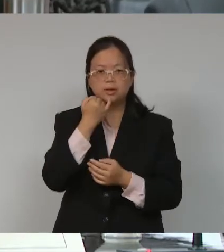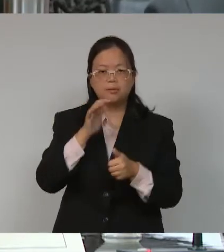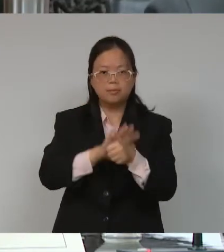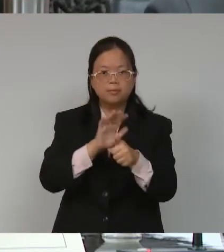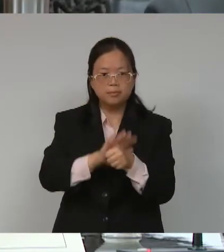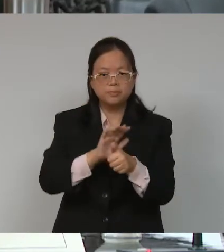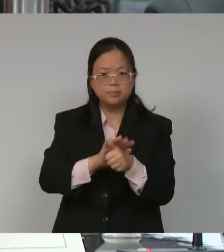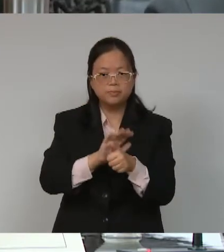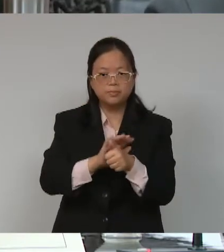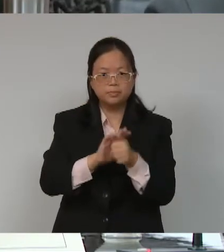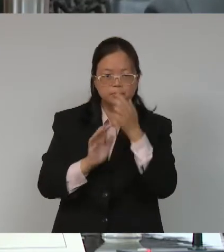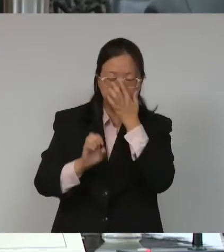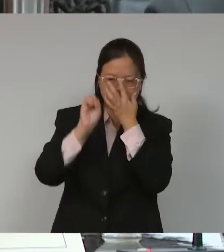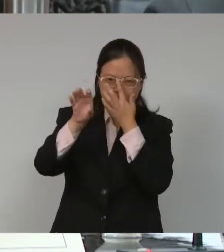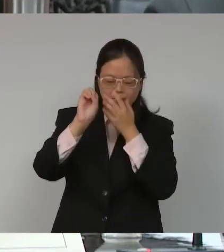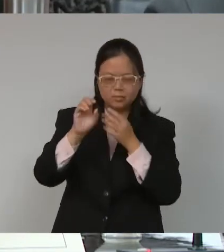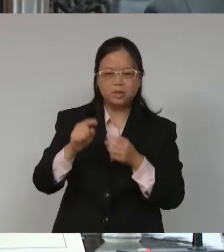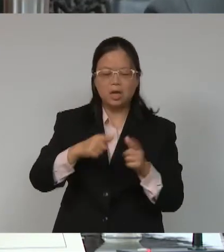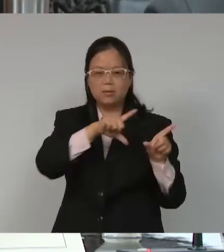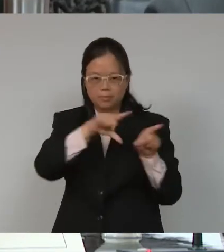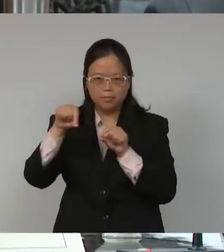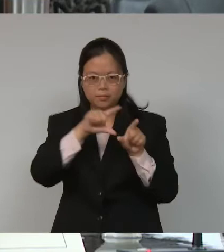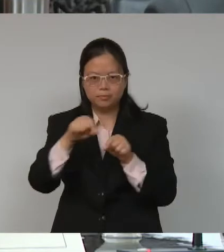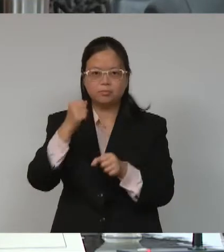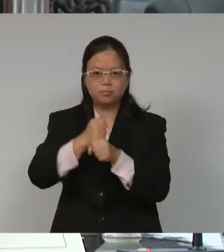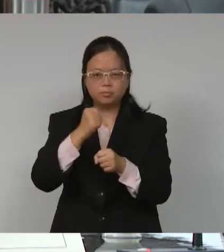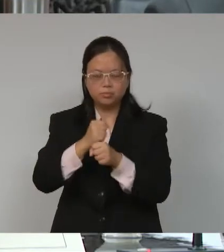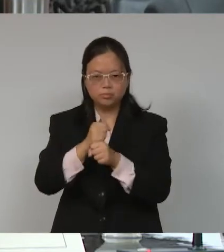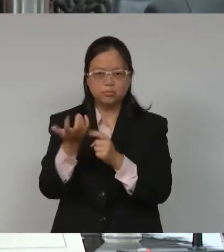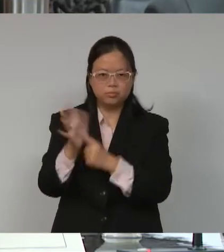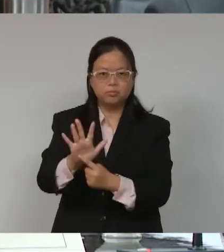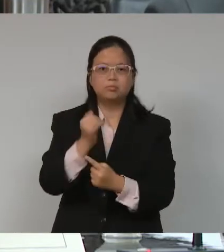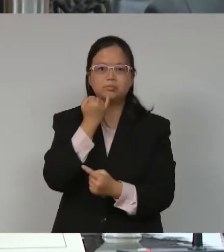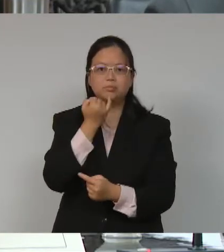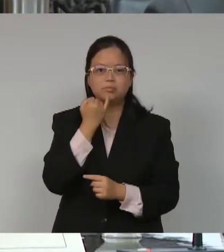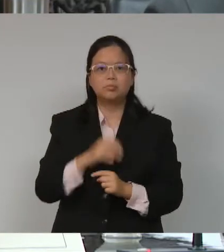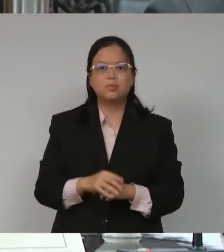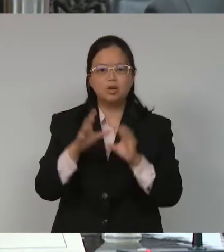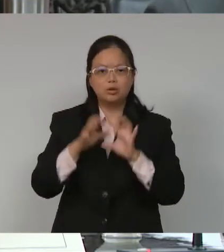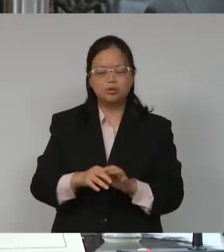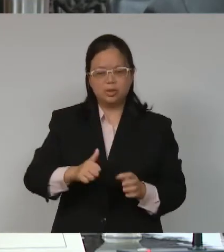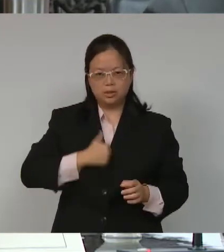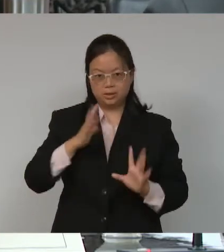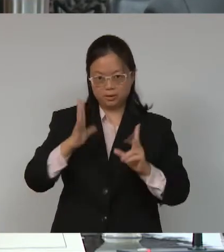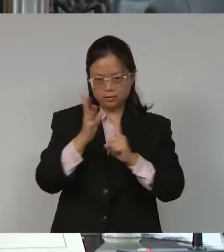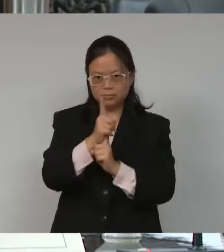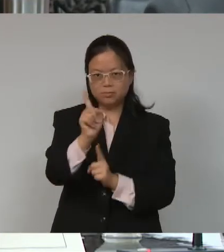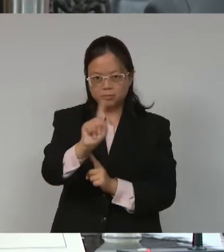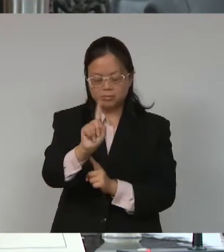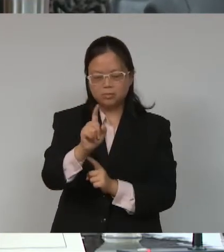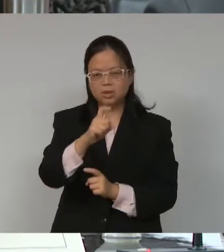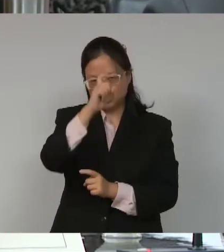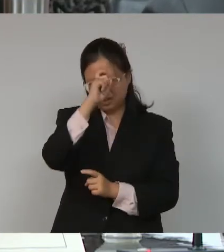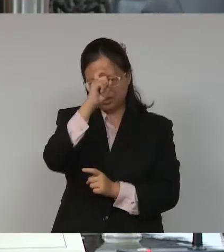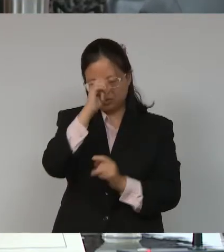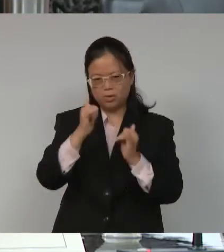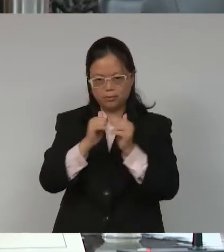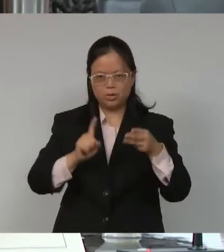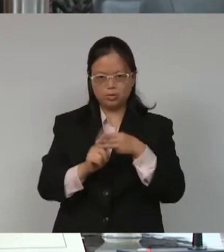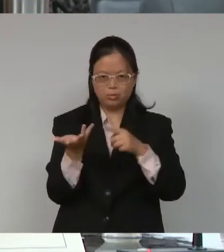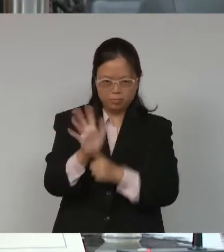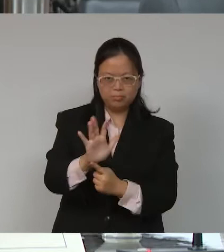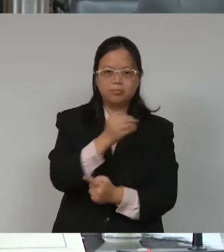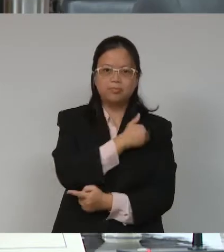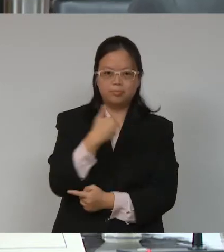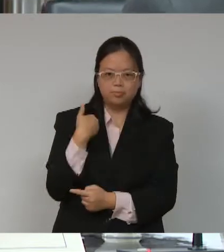这些凡此种种这些的公投法的规定，你都可以看到它真正的一个精神呢，就是为了要体现。那就像刚才这